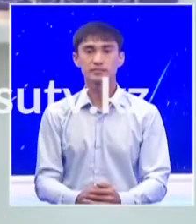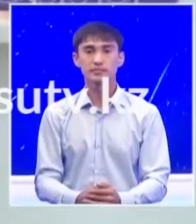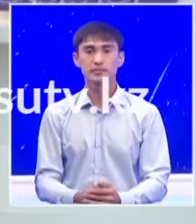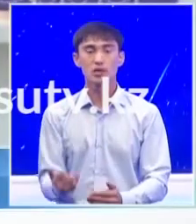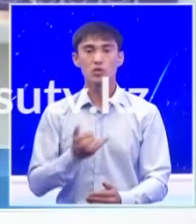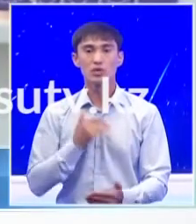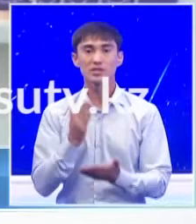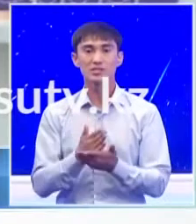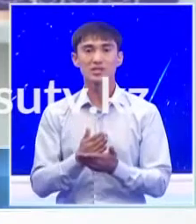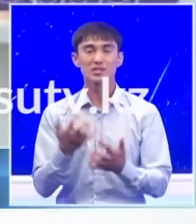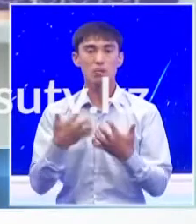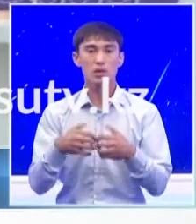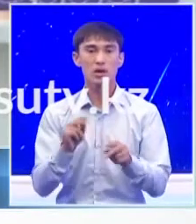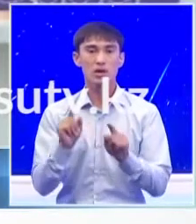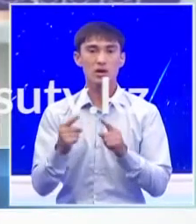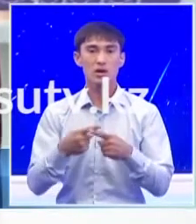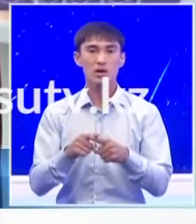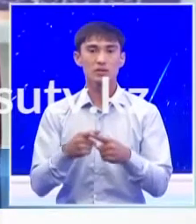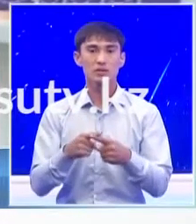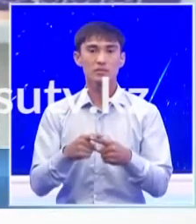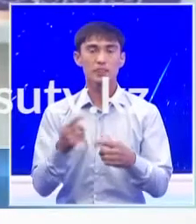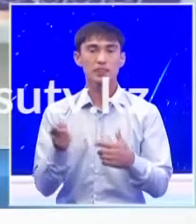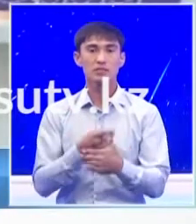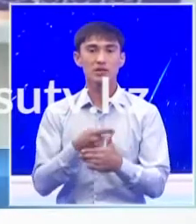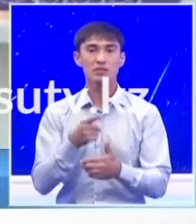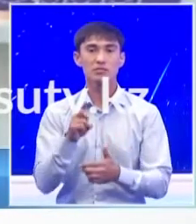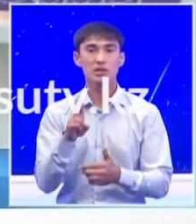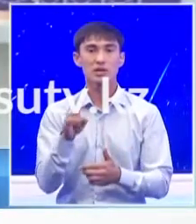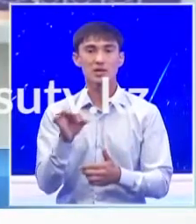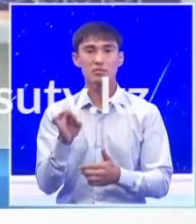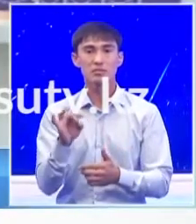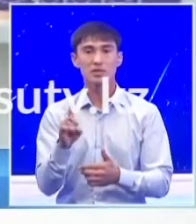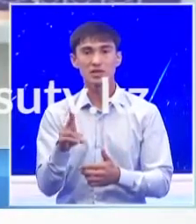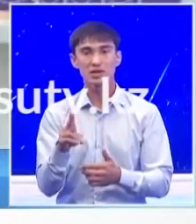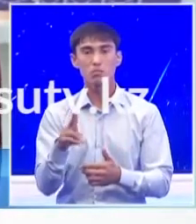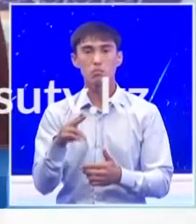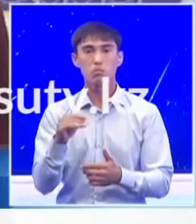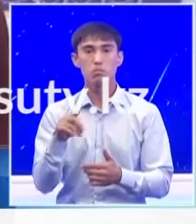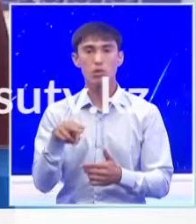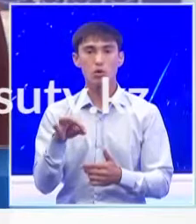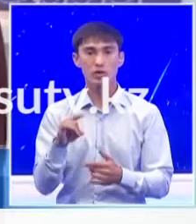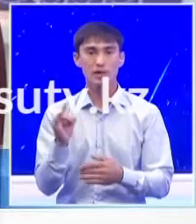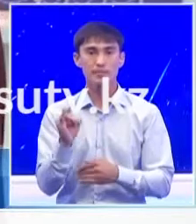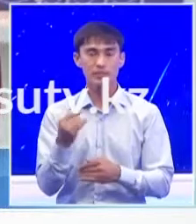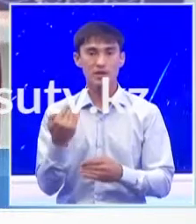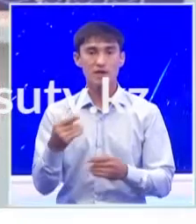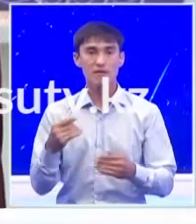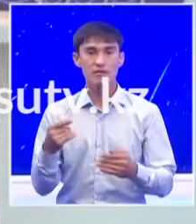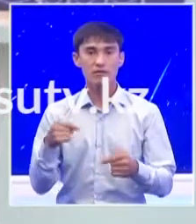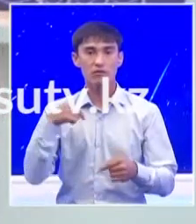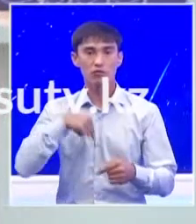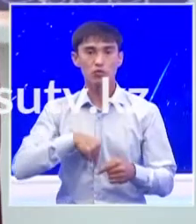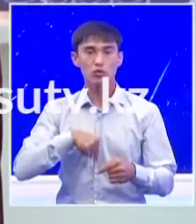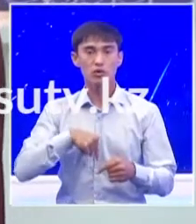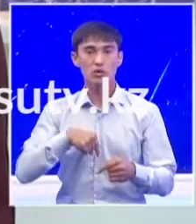аппараты фетального монитора, или мы еще называем КТГ плода, которые помогают своевременно выявлять это внутриутробно,